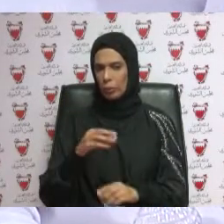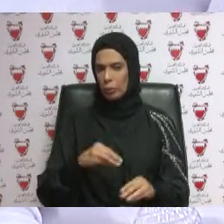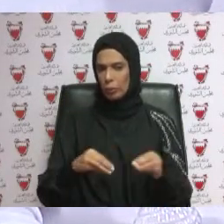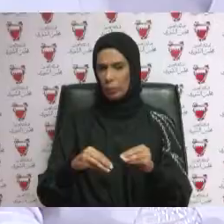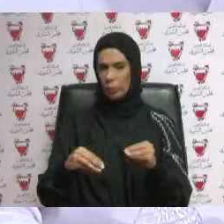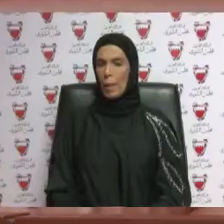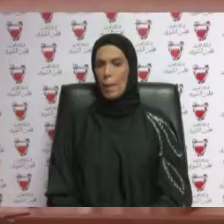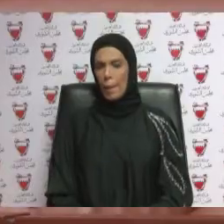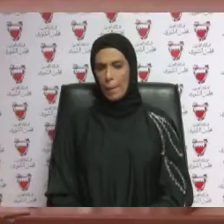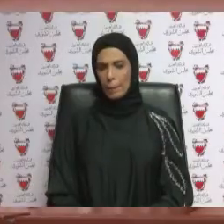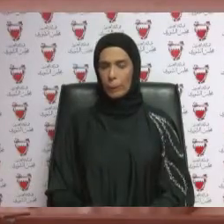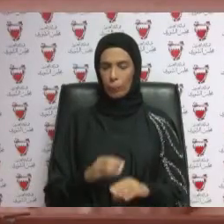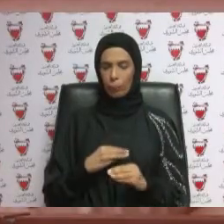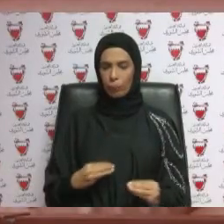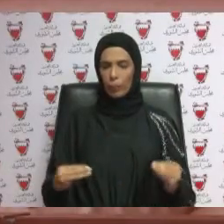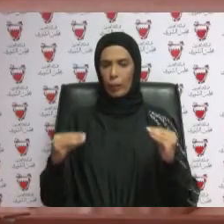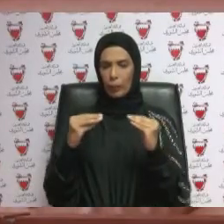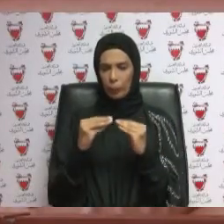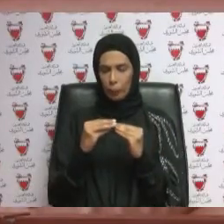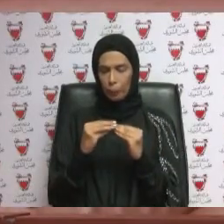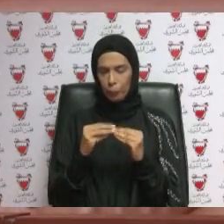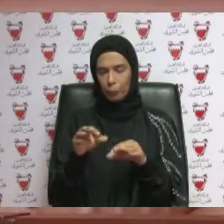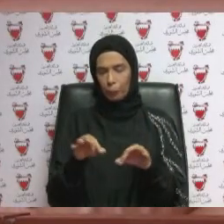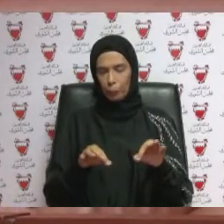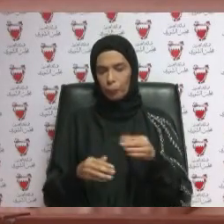تتولى الهيئة التخطيط العمراني